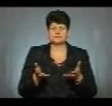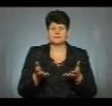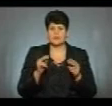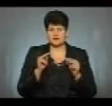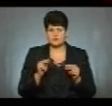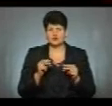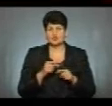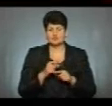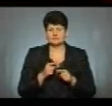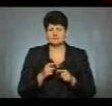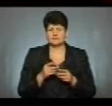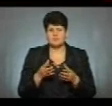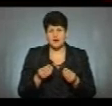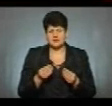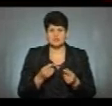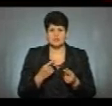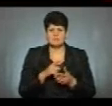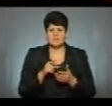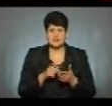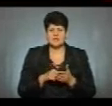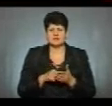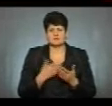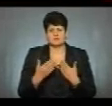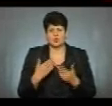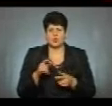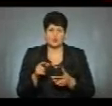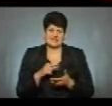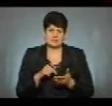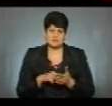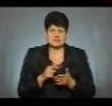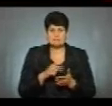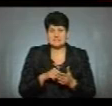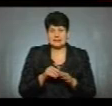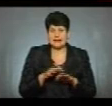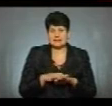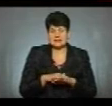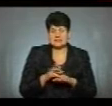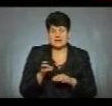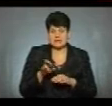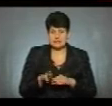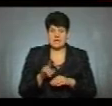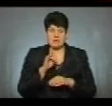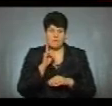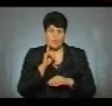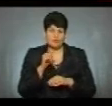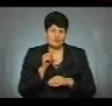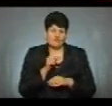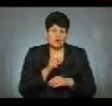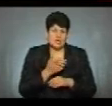цього питання підходять люди з міст. Тобто, от міське населення і молодь,